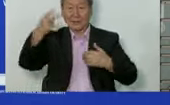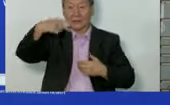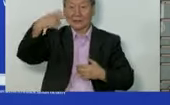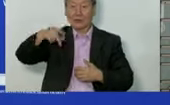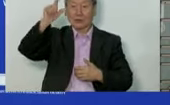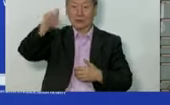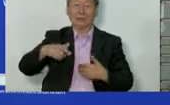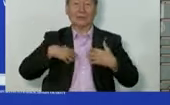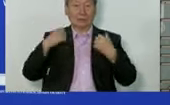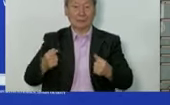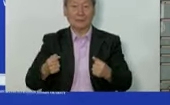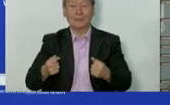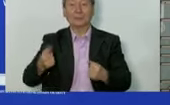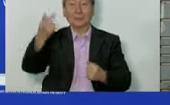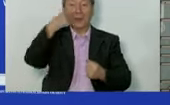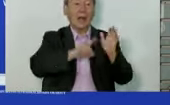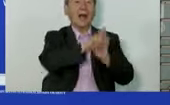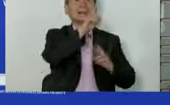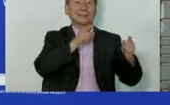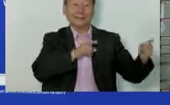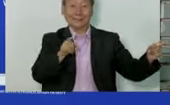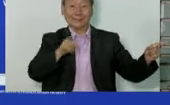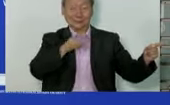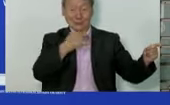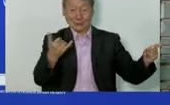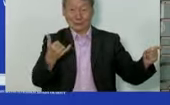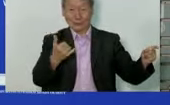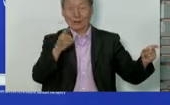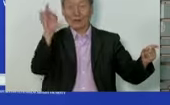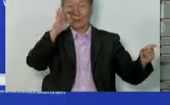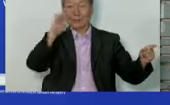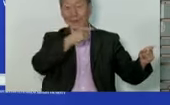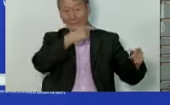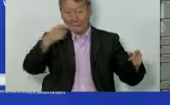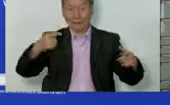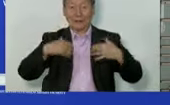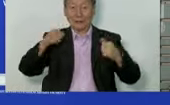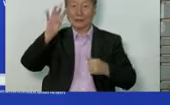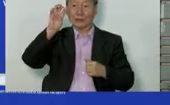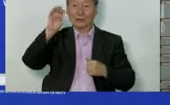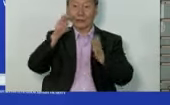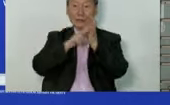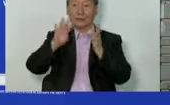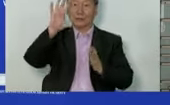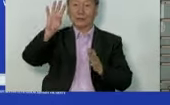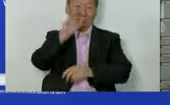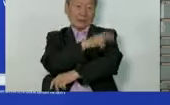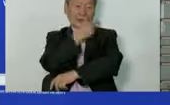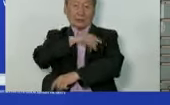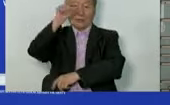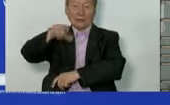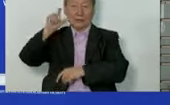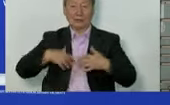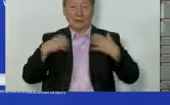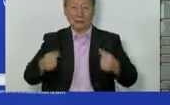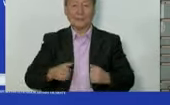выздоровлением 20 медицинских работников. С начала эпидемиологического процесса по республике выписано с выздоровлением 484